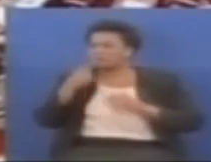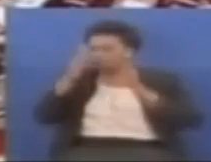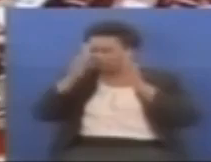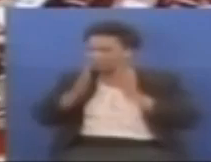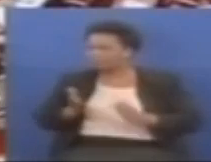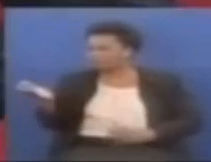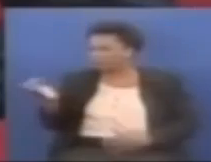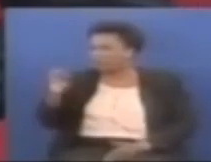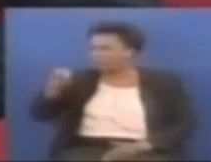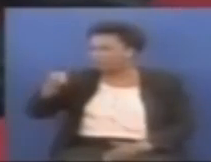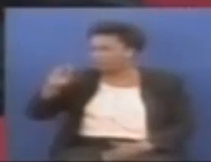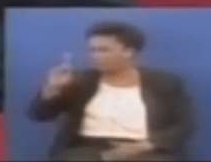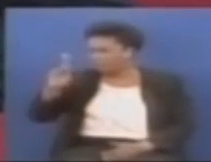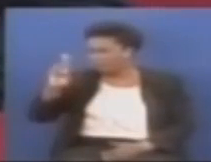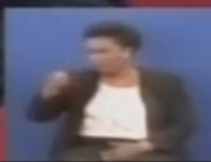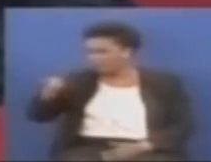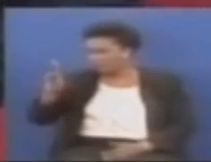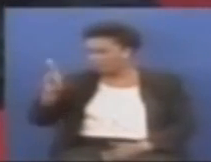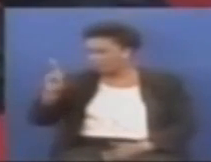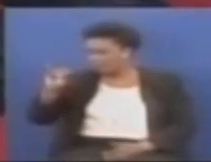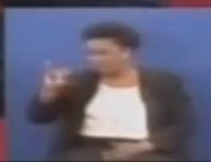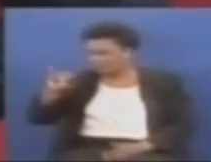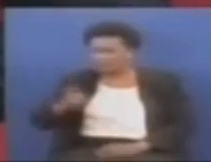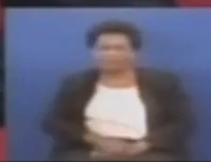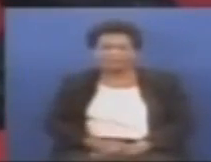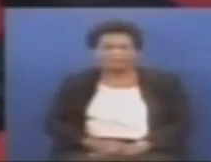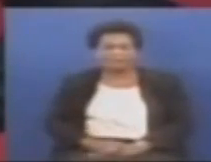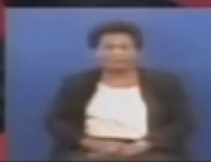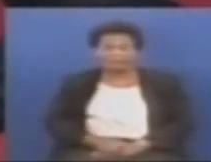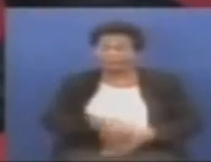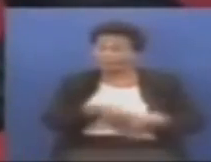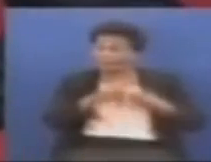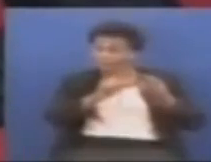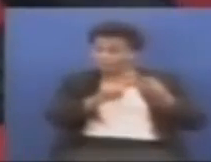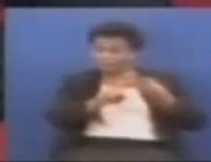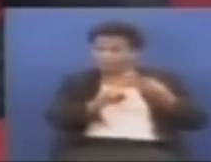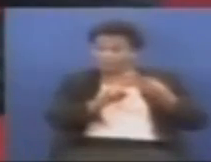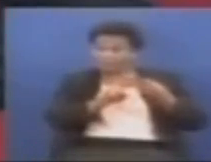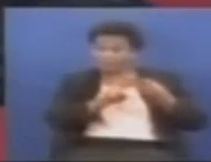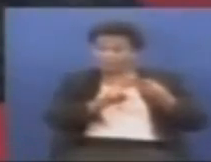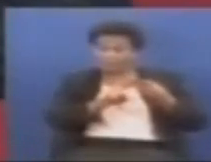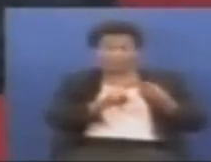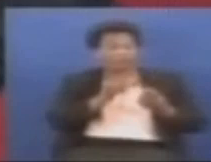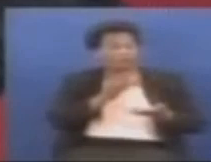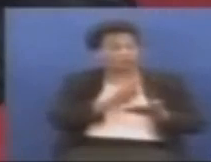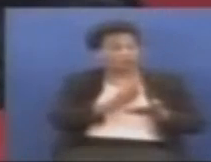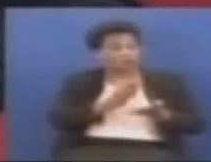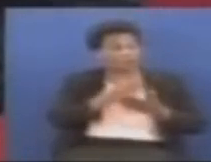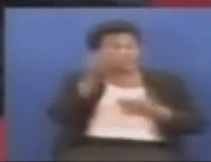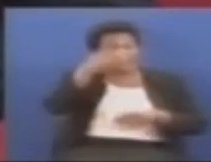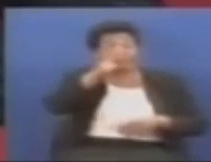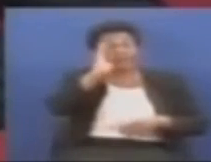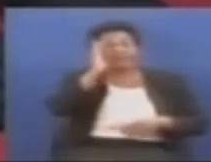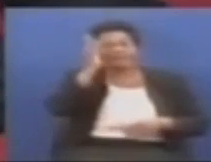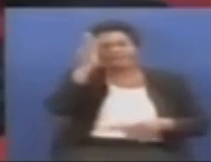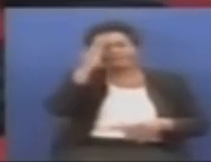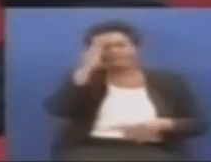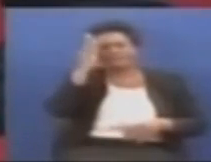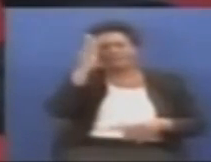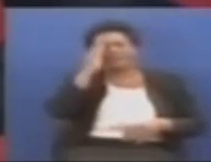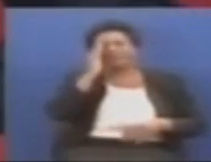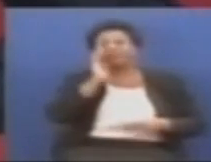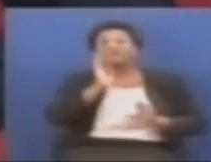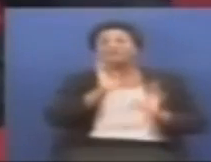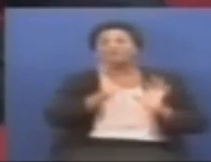ifuatavyo. Mheshimiwa Spika, katika swali lake la kwanza, serikali inatambua ya kwamba moja kati